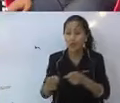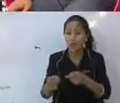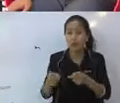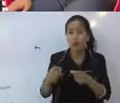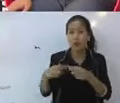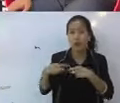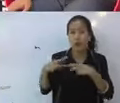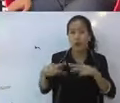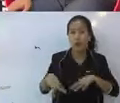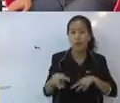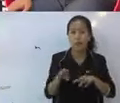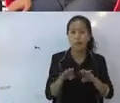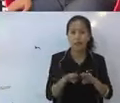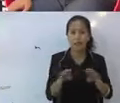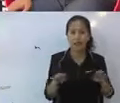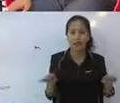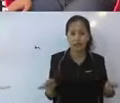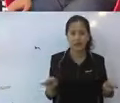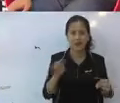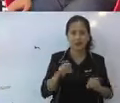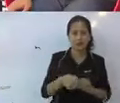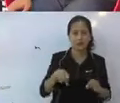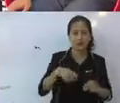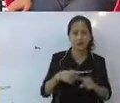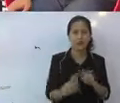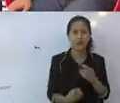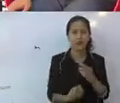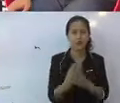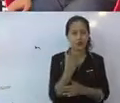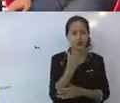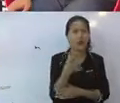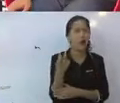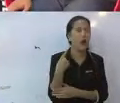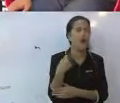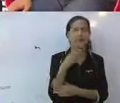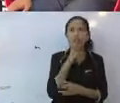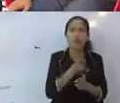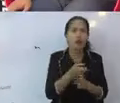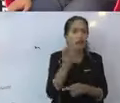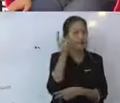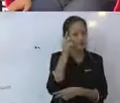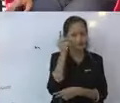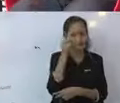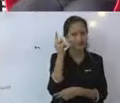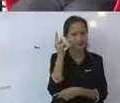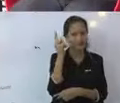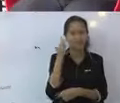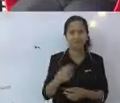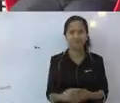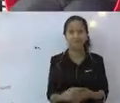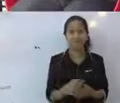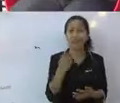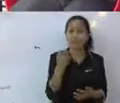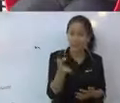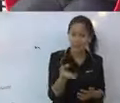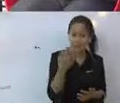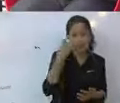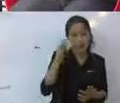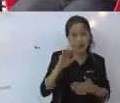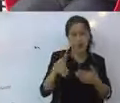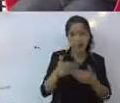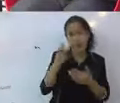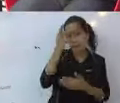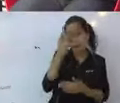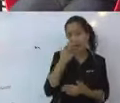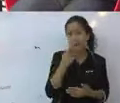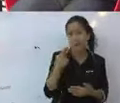mga simpleng tip lang din ito para sa mga ano, sa mga may mga maliliit pa, no, mga